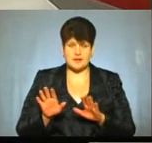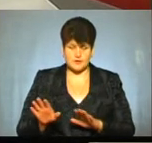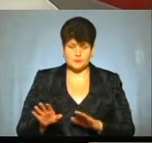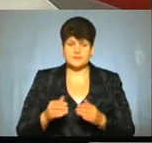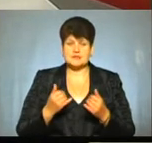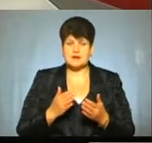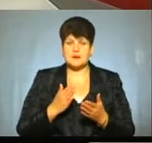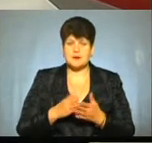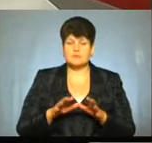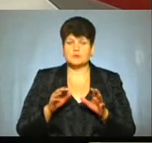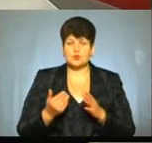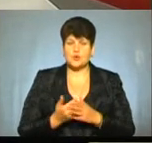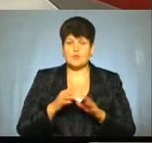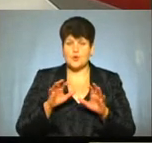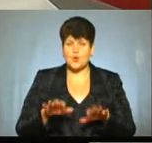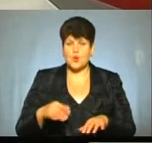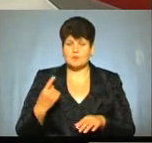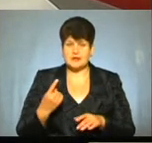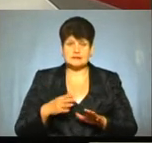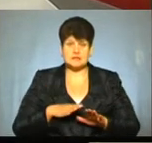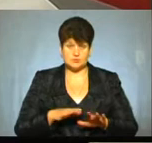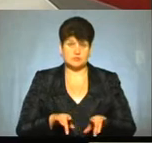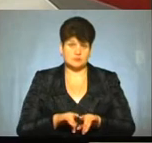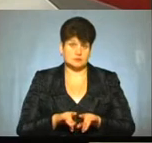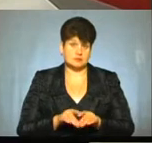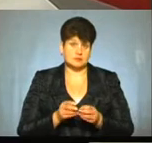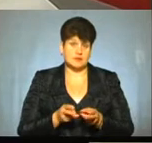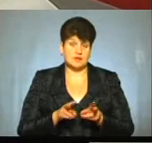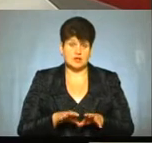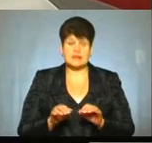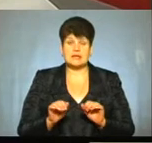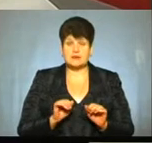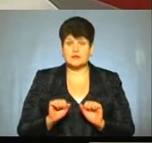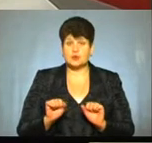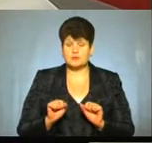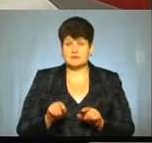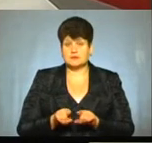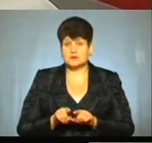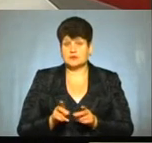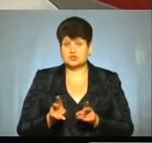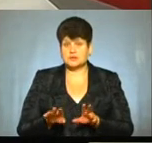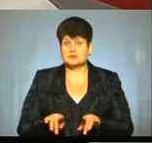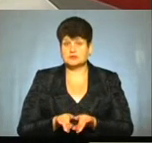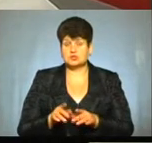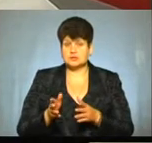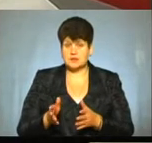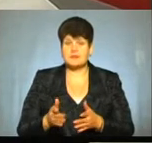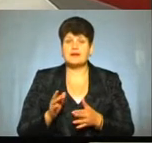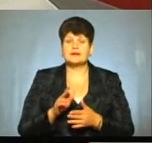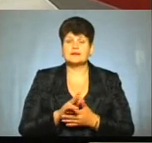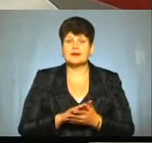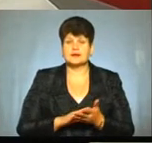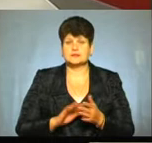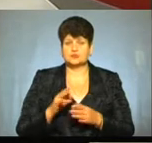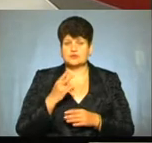Наразі маємо нового губернатора, але заступники залишаються ті самі, і керівники управлінь і департаментів залишаються ті самі. Тобто,